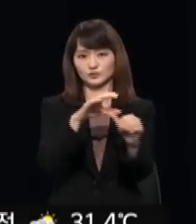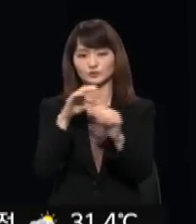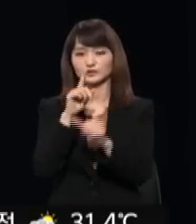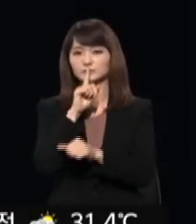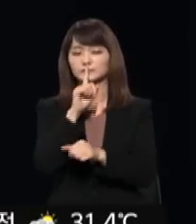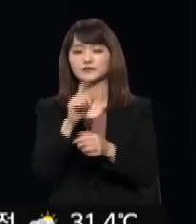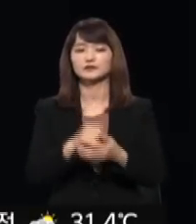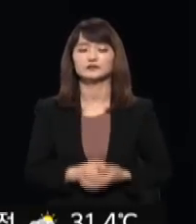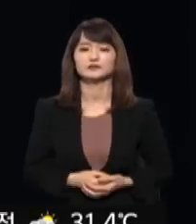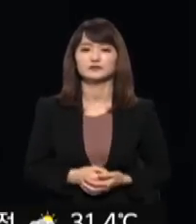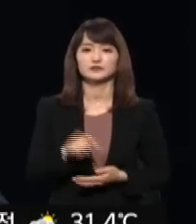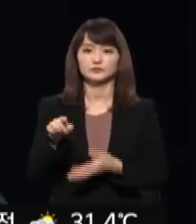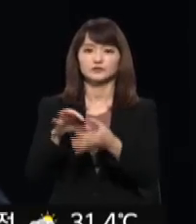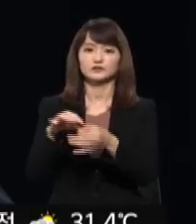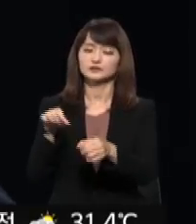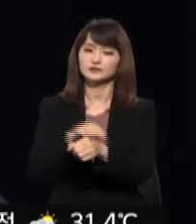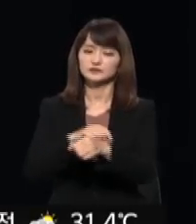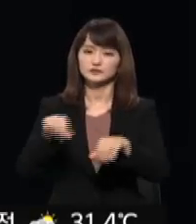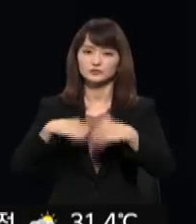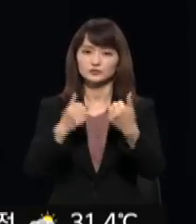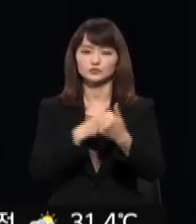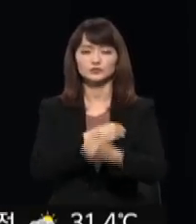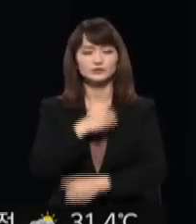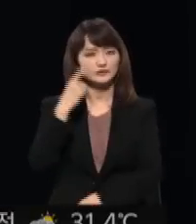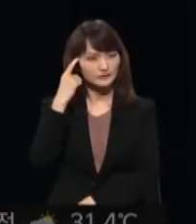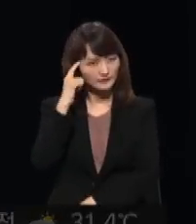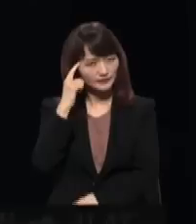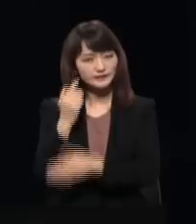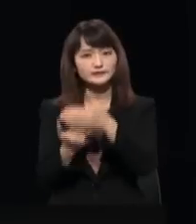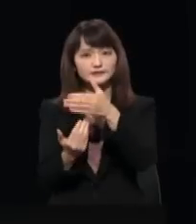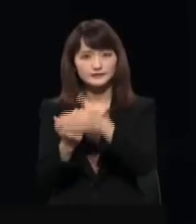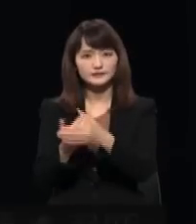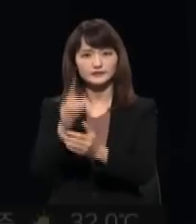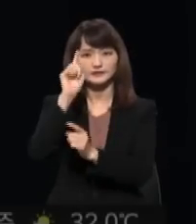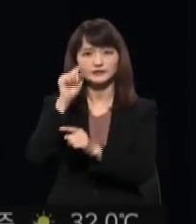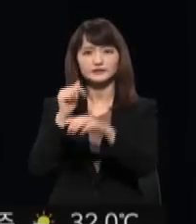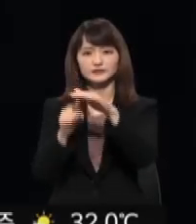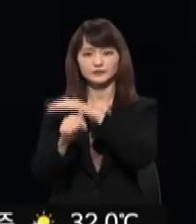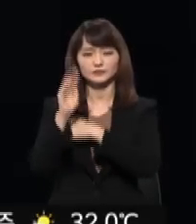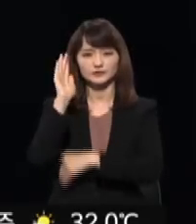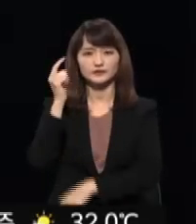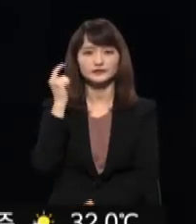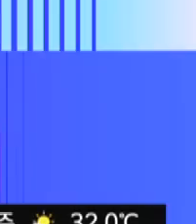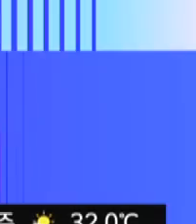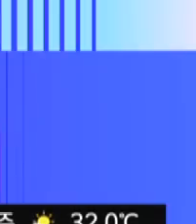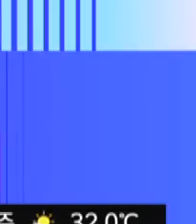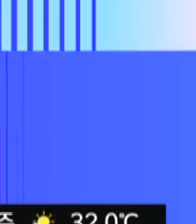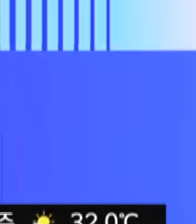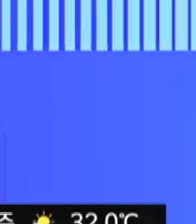얘기라고요 그 다음에 이와 관련된 특정 국회의원이 생각난다는 입장이었는데 이준석 대표에게부터 들어보겠습니다